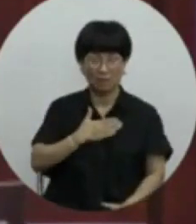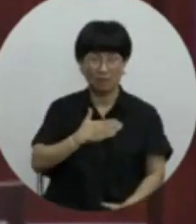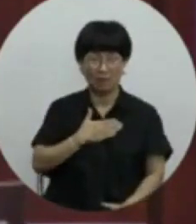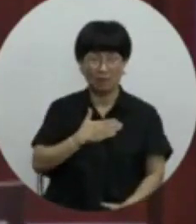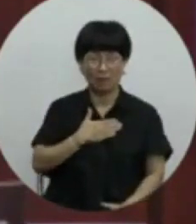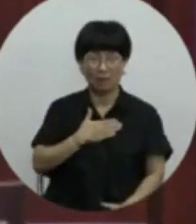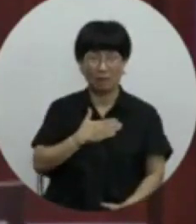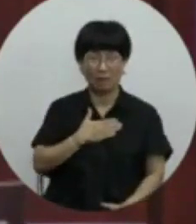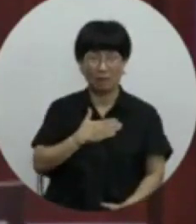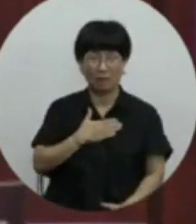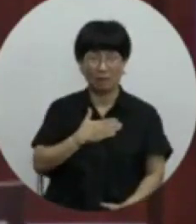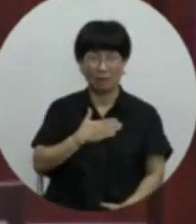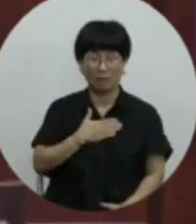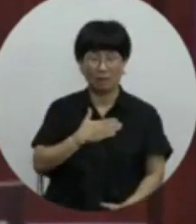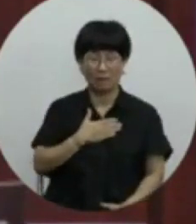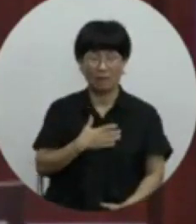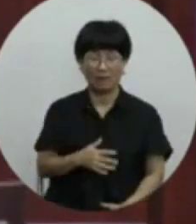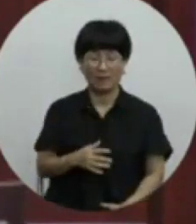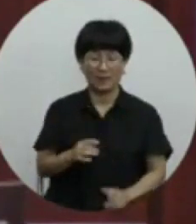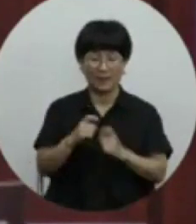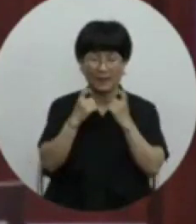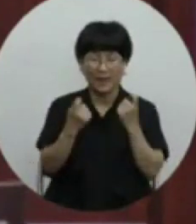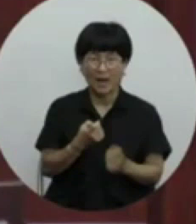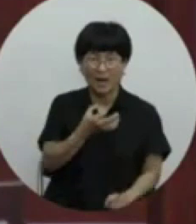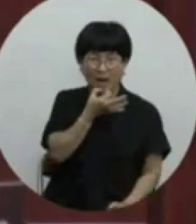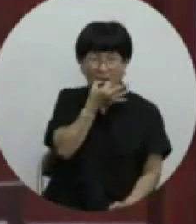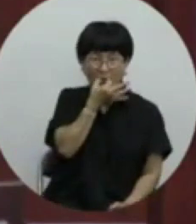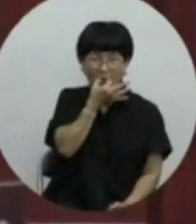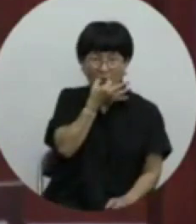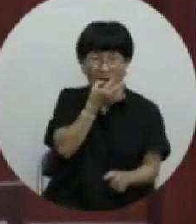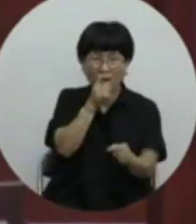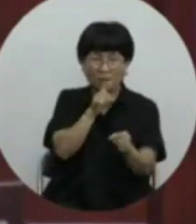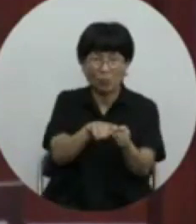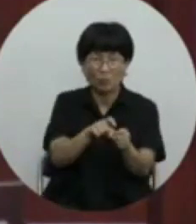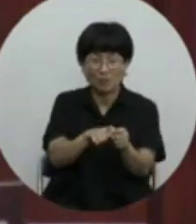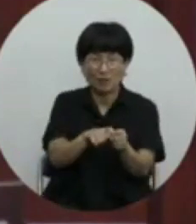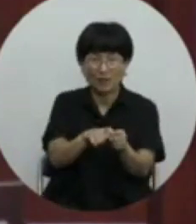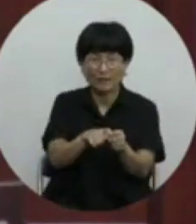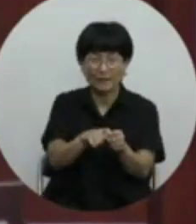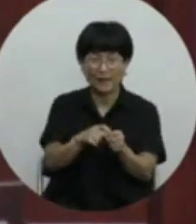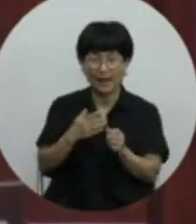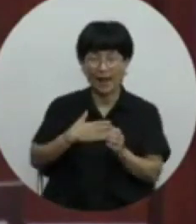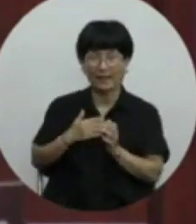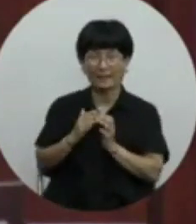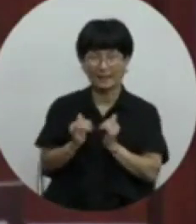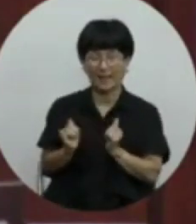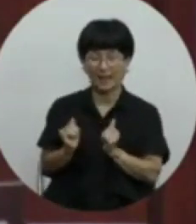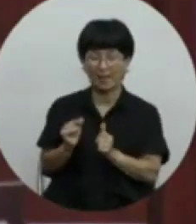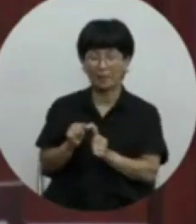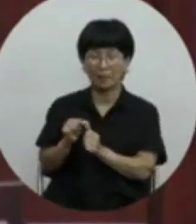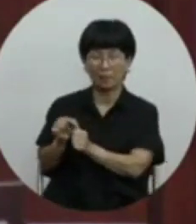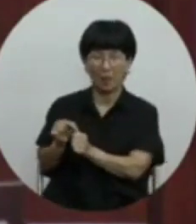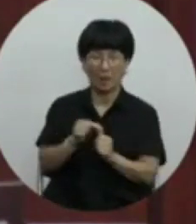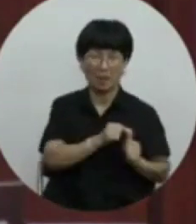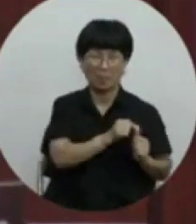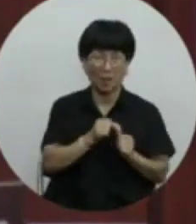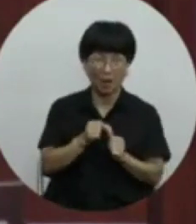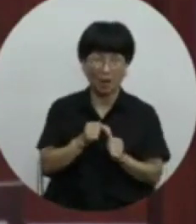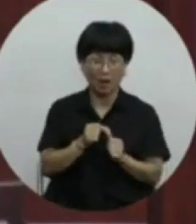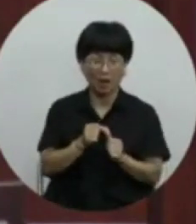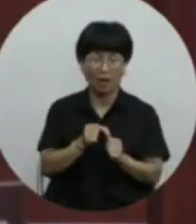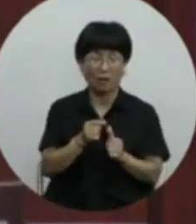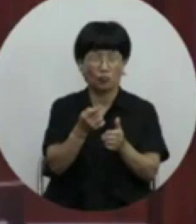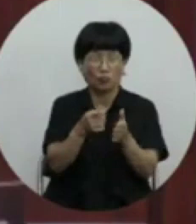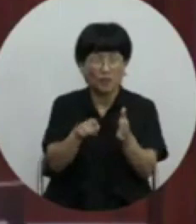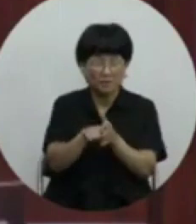여주시장 이충우가 제 사리 사욕을 챙기려고 제 측근 인사를 여기다 채용하려고 도시공사 만드는 거 아닌